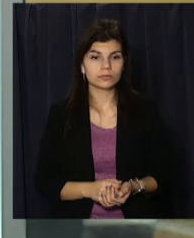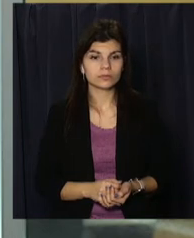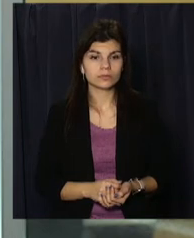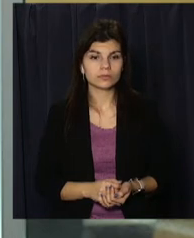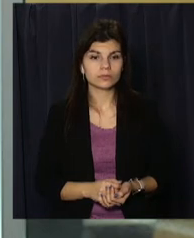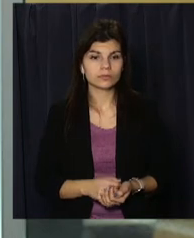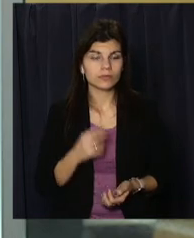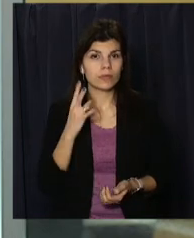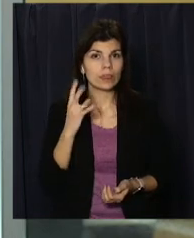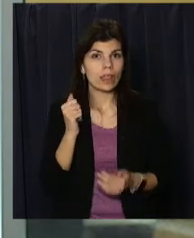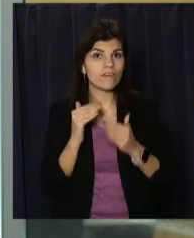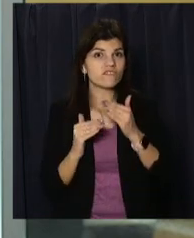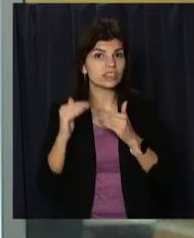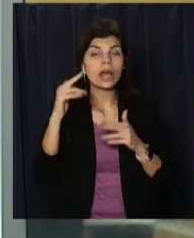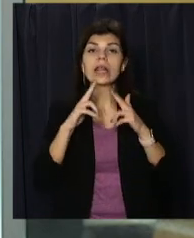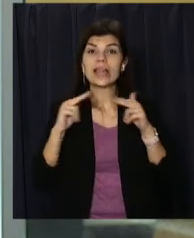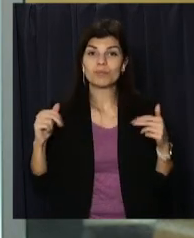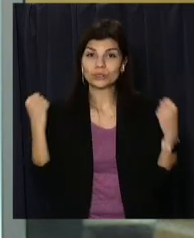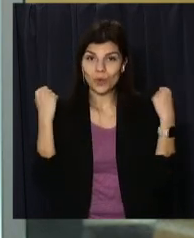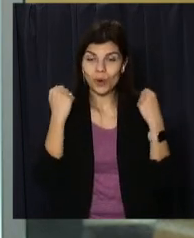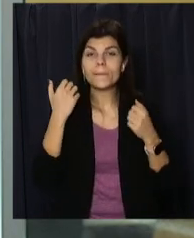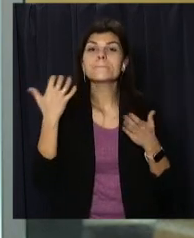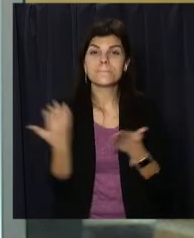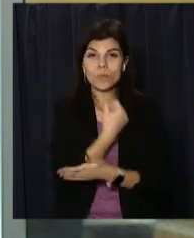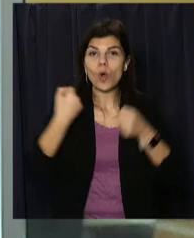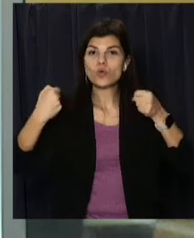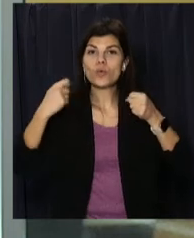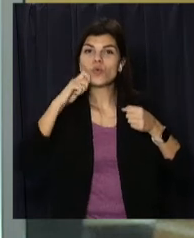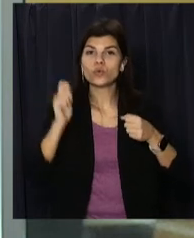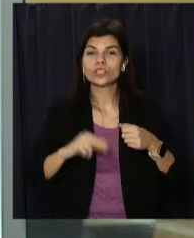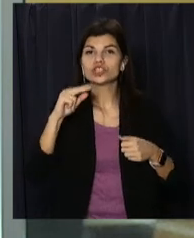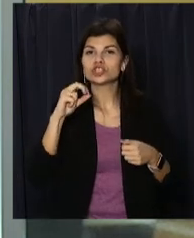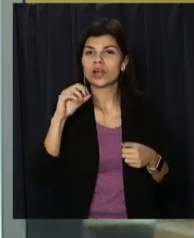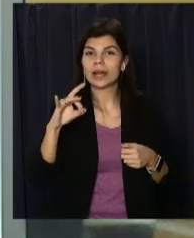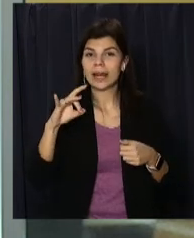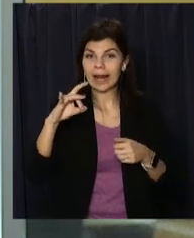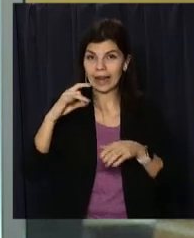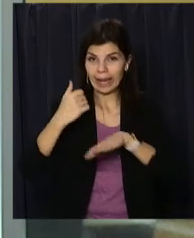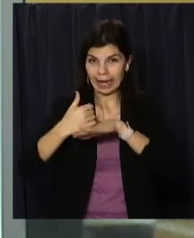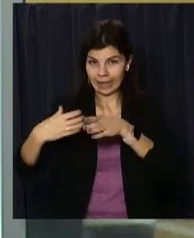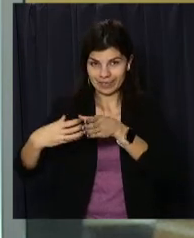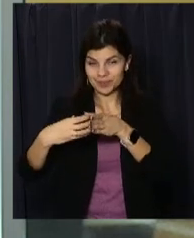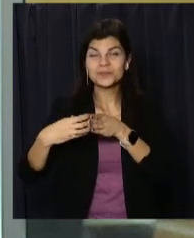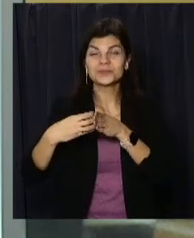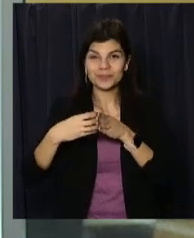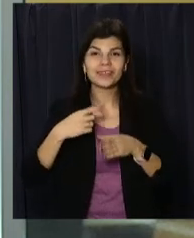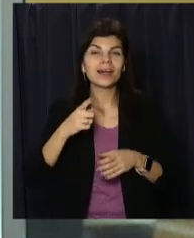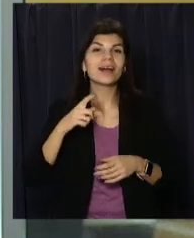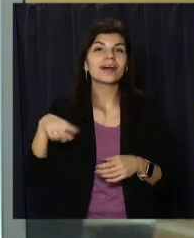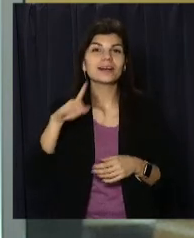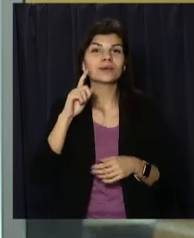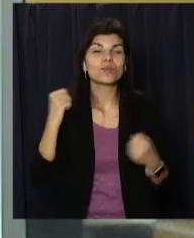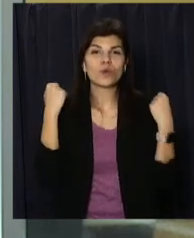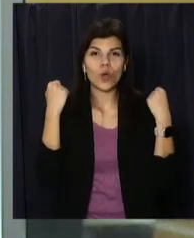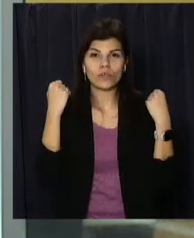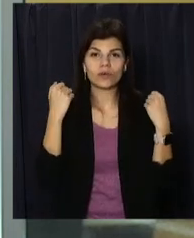На висоті. Дніпровські спортсмени перемогли на Кубку України з черлідингу. На змаганнях у Харкові юні вихованки